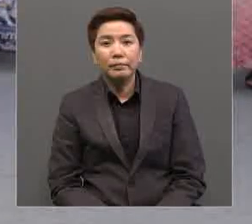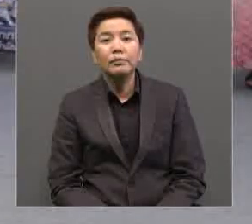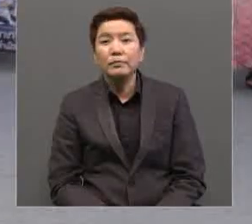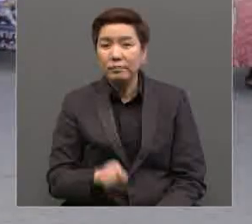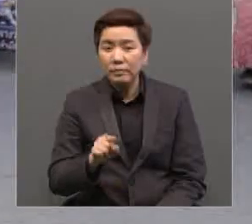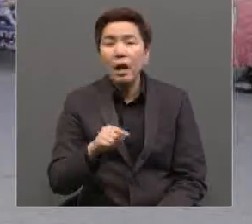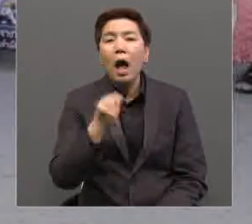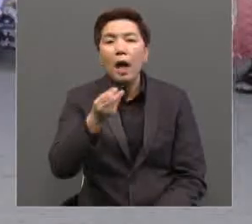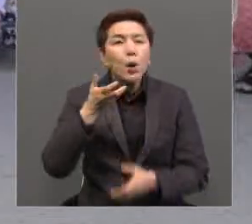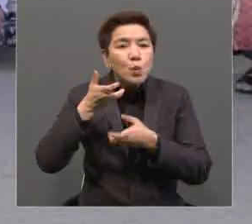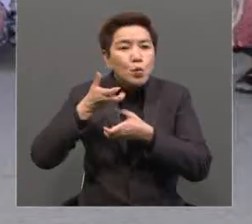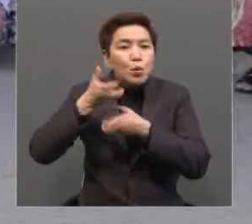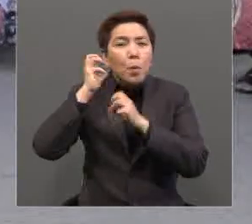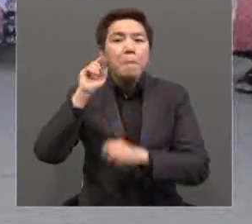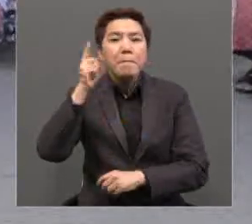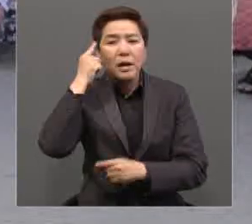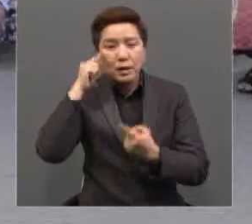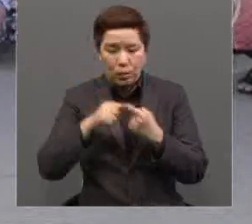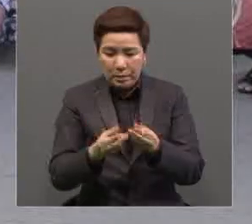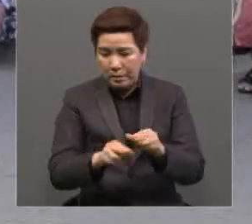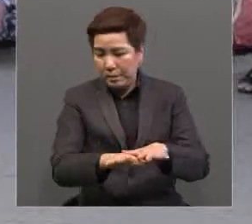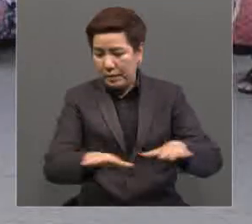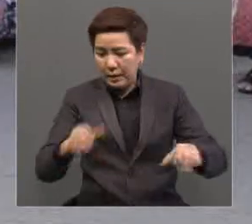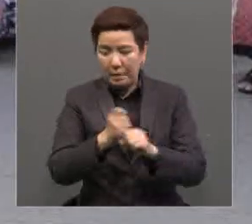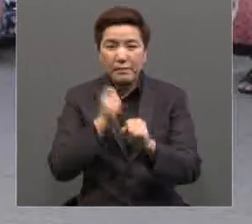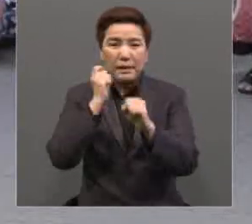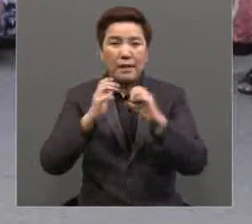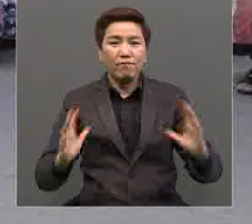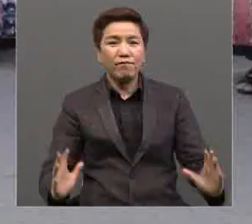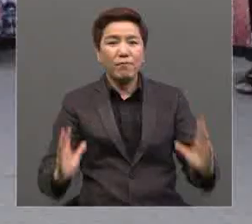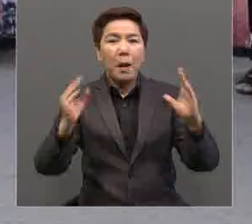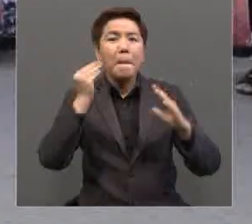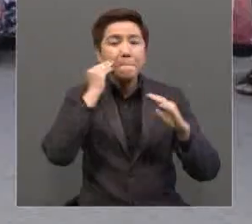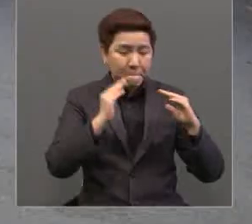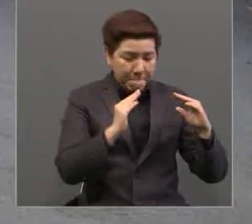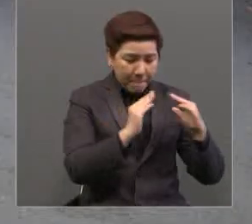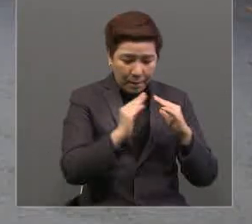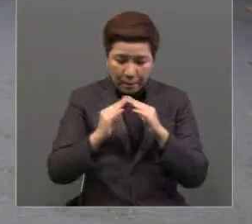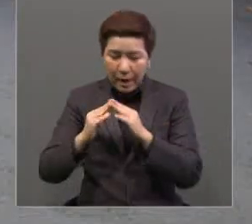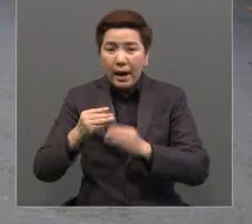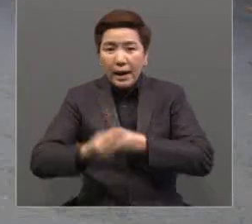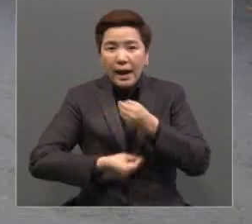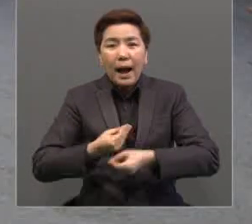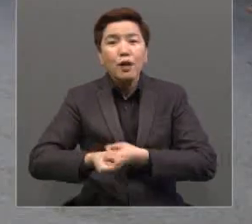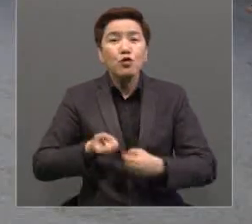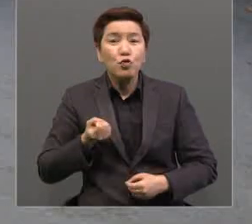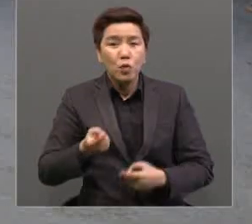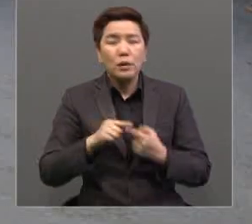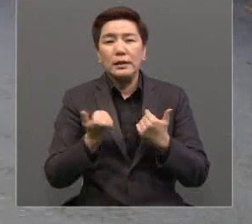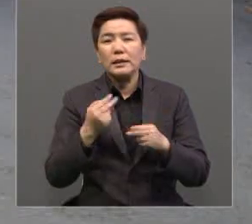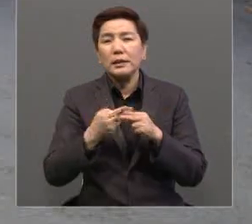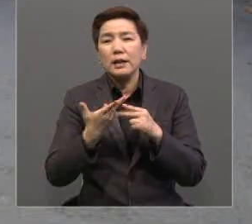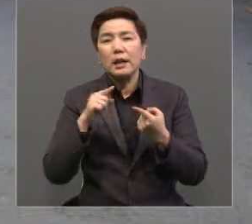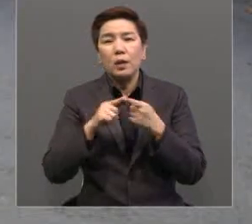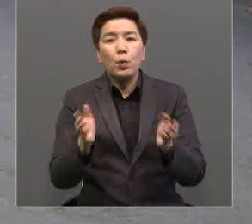ขอให้ทบทวนได้ไหมนะคะสำหรับพื้นที่ที่จะนำมาใช้ก่อสร้างคือเป็นชาวบ้านพ่อค้าแม่ค้าในตลาดสดเทศบาลเมืองมันจะ